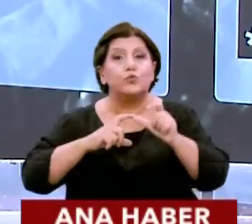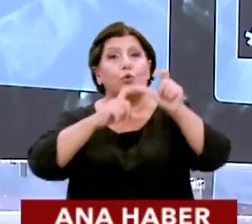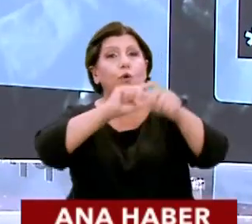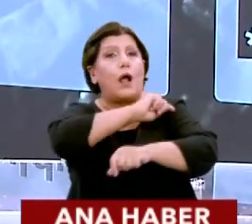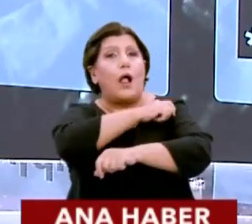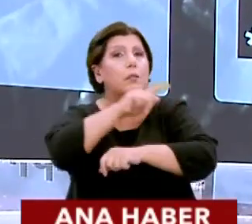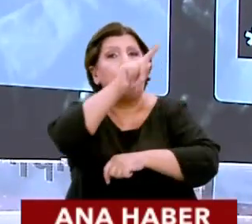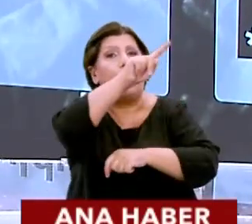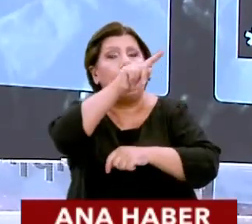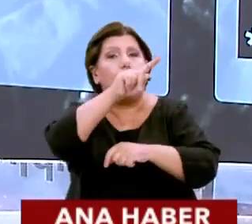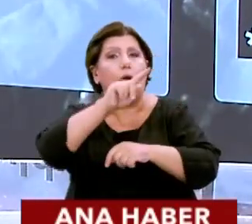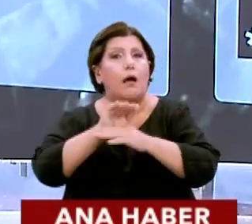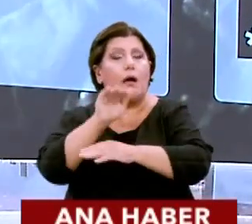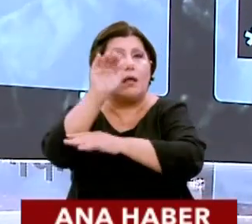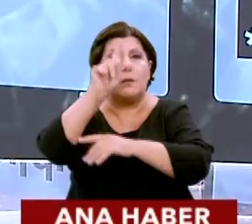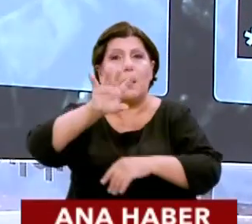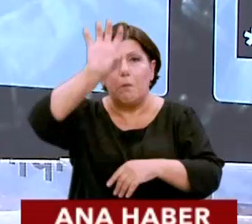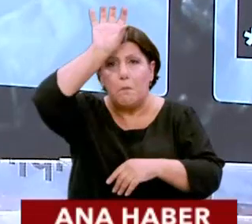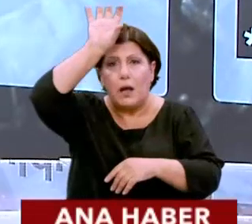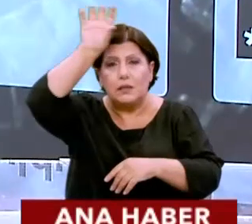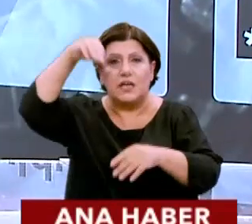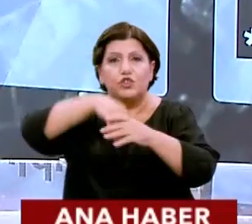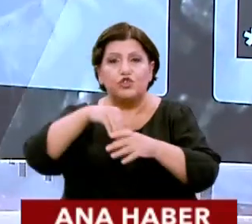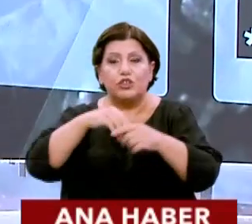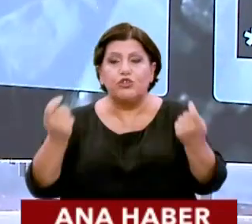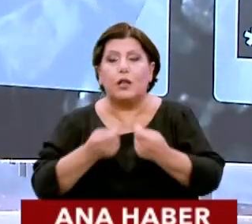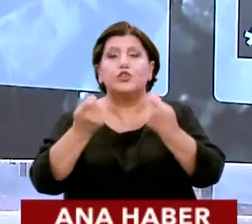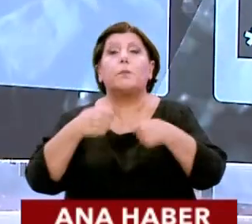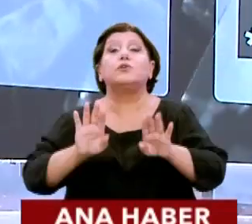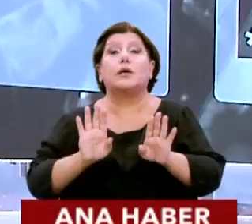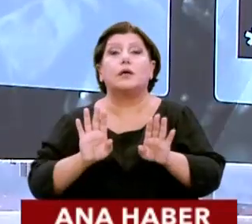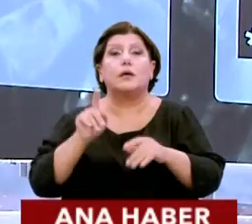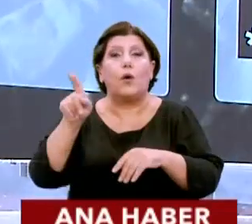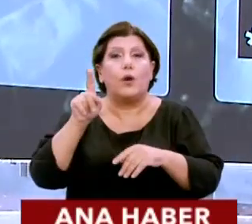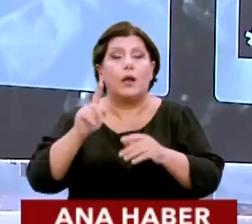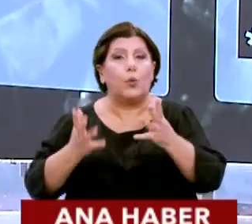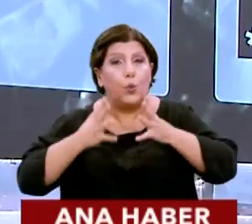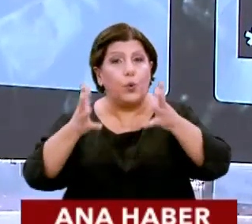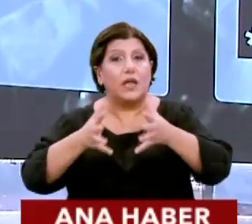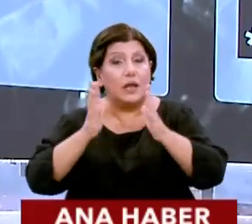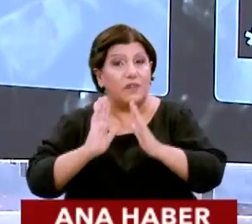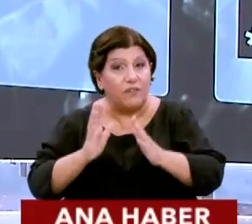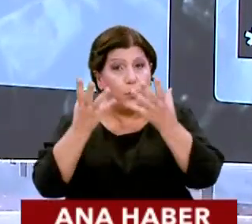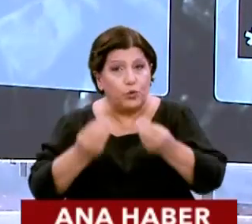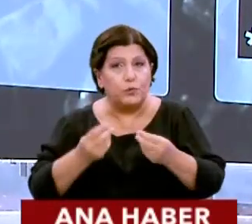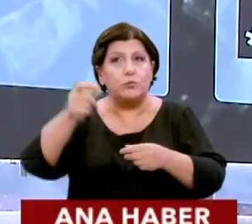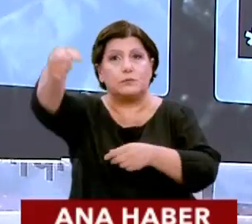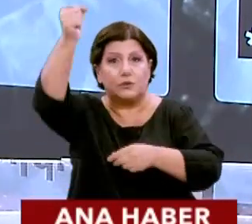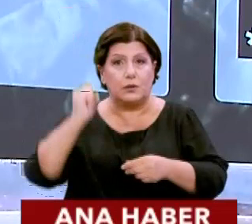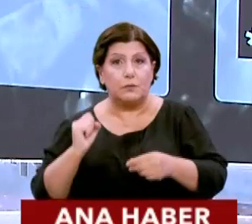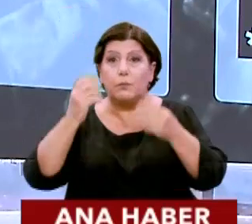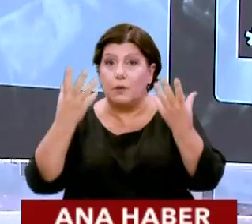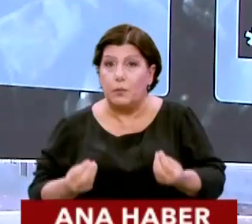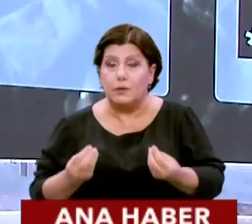Hayati bir ekipman bir madende Avrupa'da çalışmayacak orada üretim devam eder mi yoksa şalteri indirirler mi